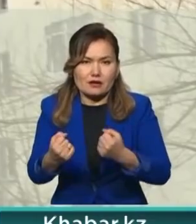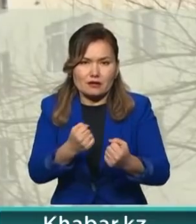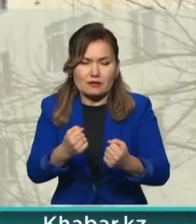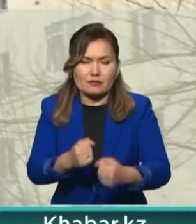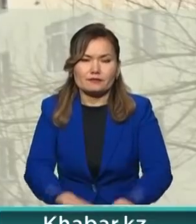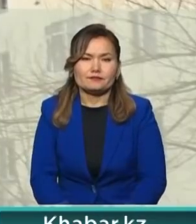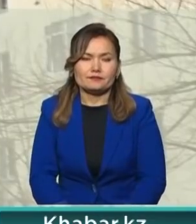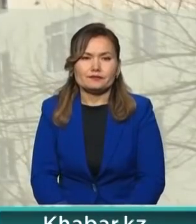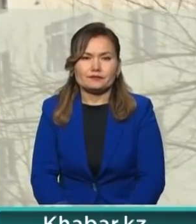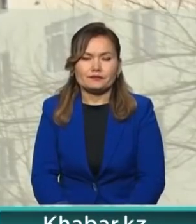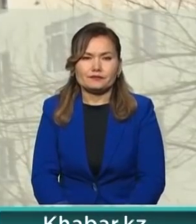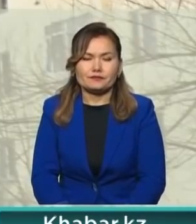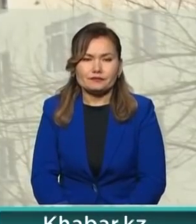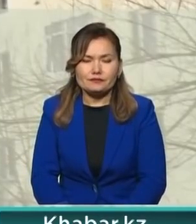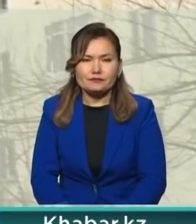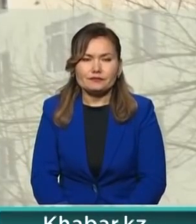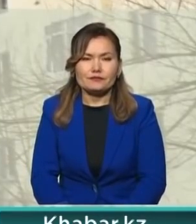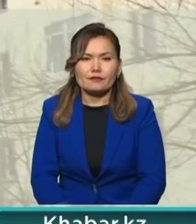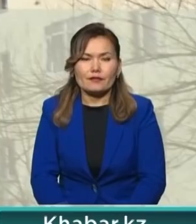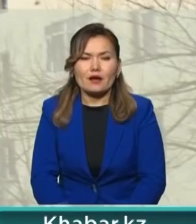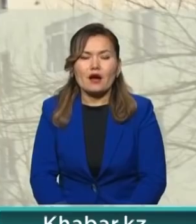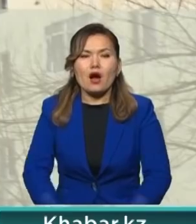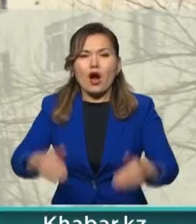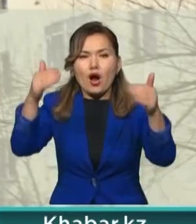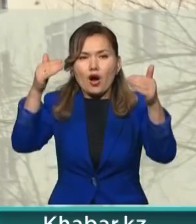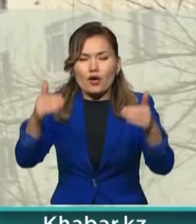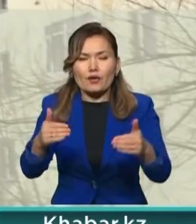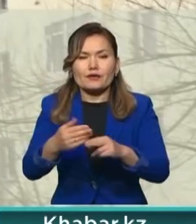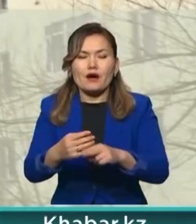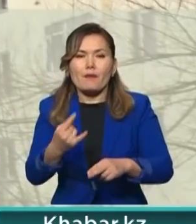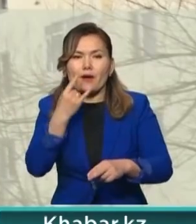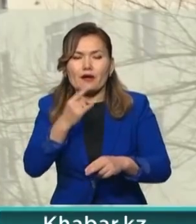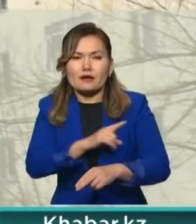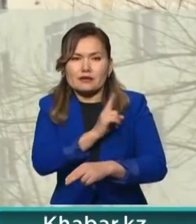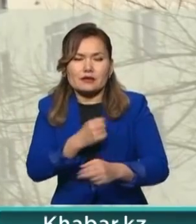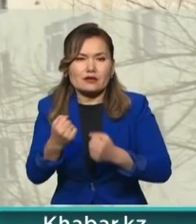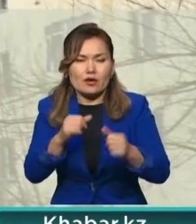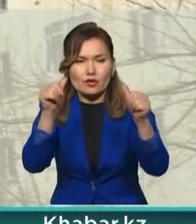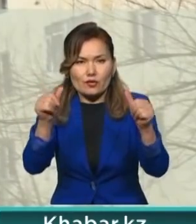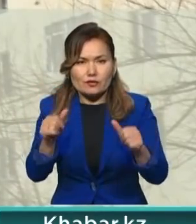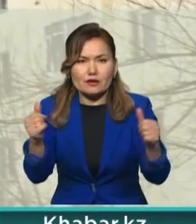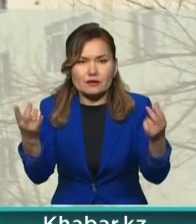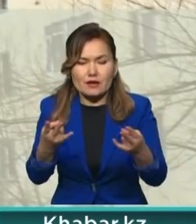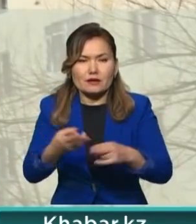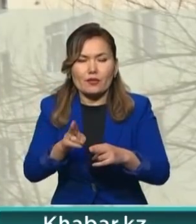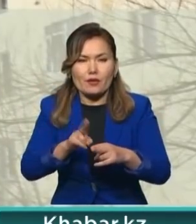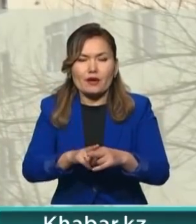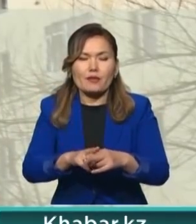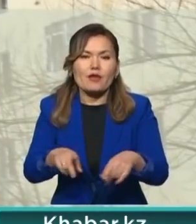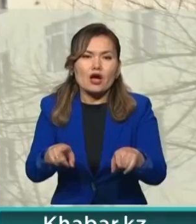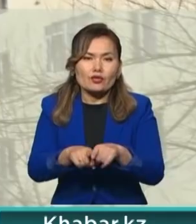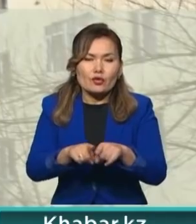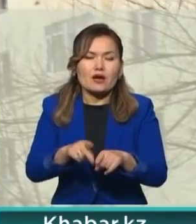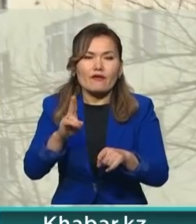если қондырғының қауіпсіз екендігіне көз жеткізу үшін мықтап орнату керек. Мысалы, кей пәтерлер кондиционерлерді де орнатып жатыр